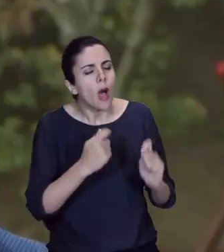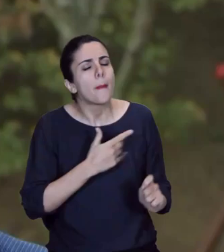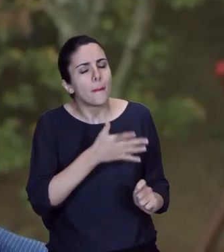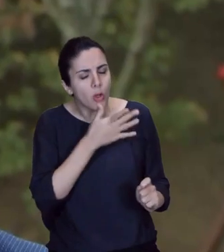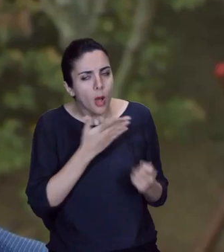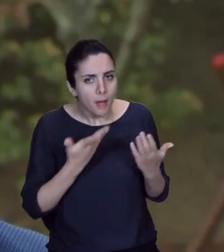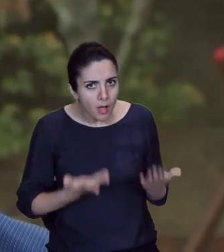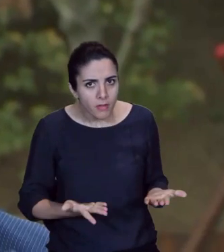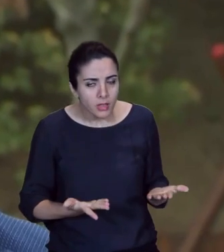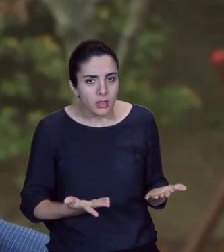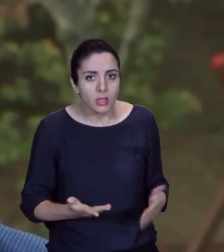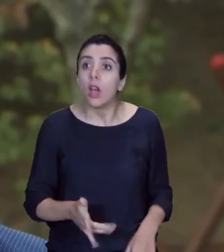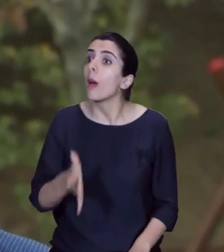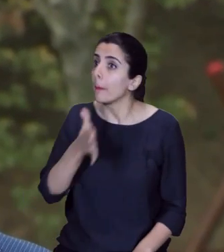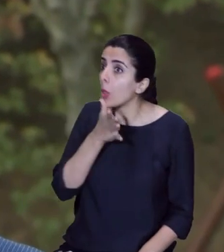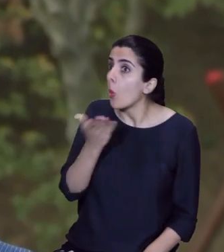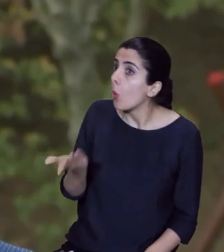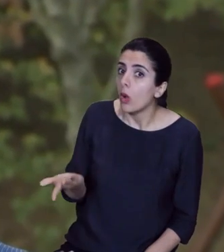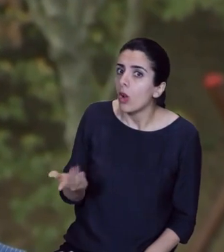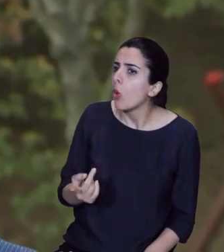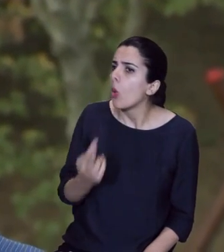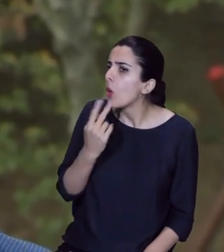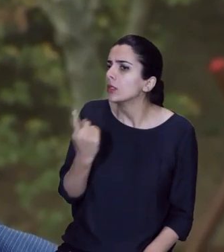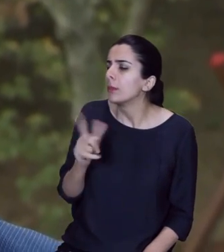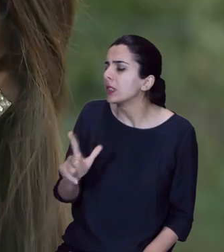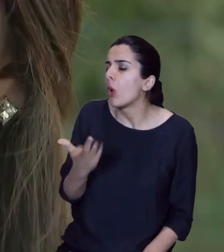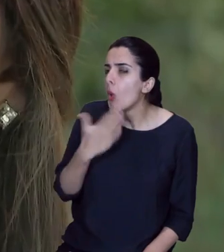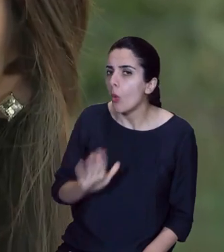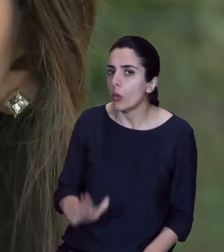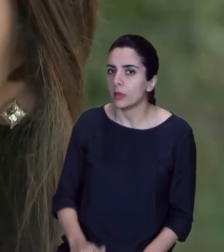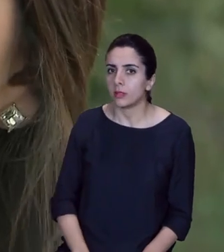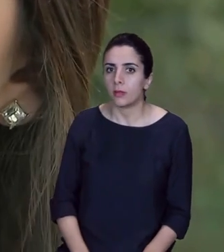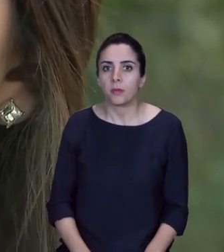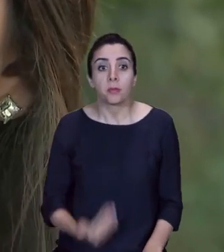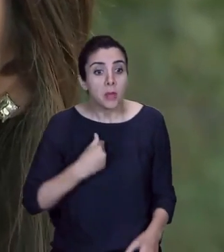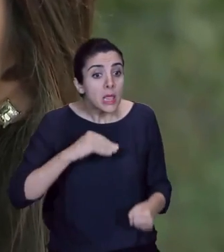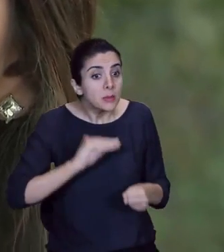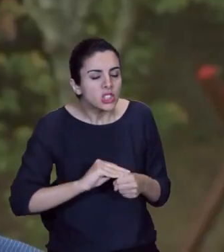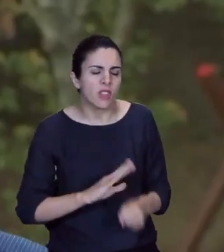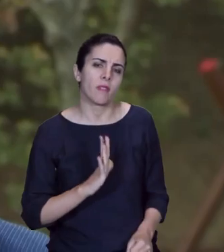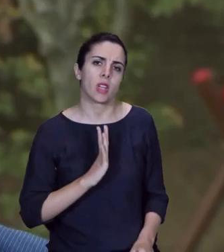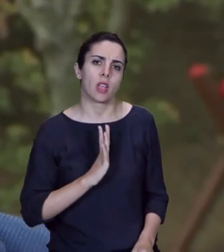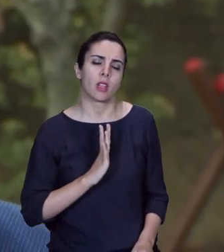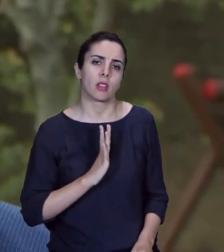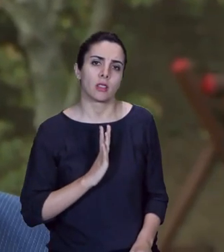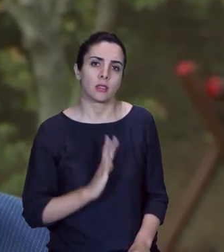biliyorum. Biliyorsan, konuşacak bir şey de yok. Benim için var.